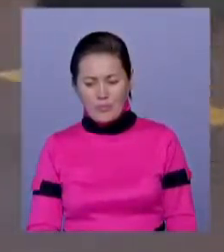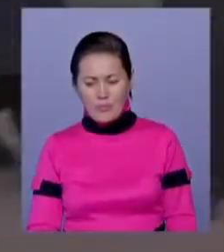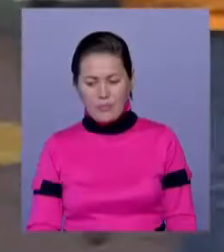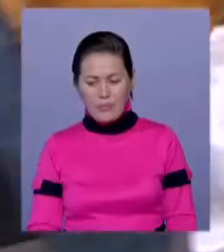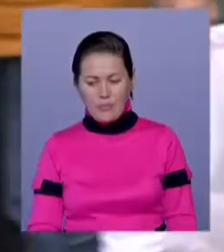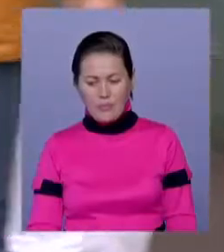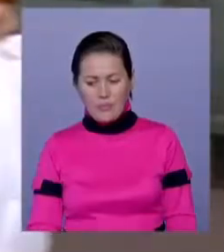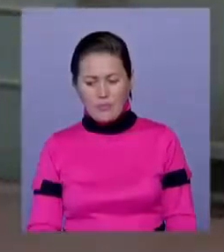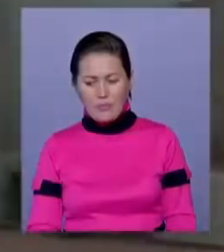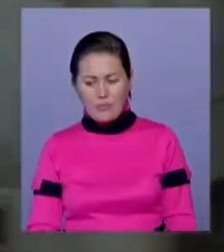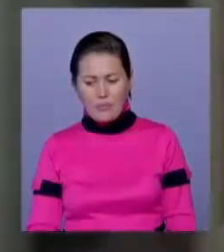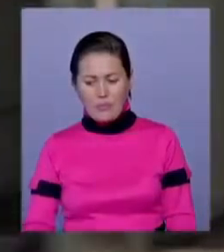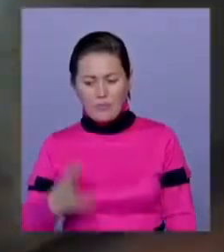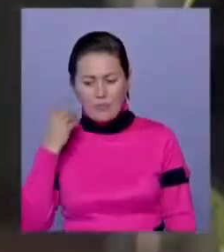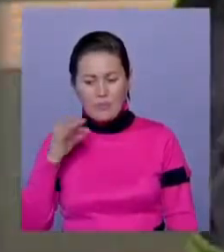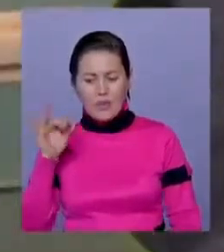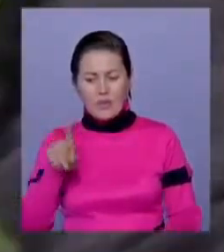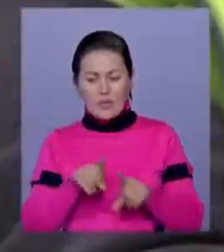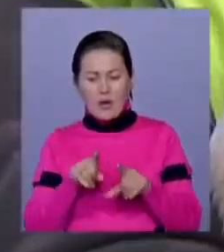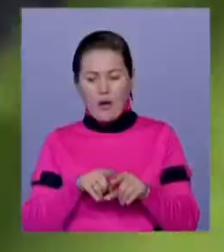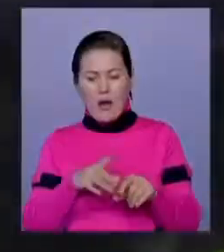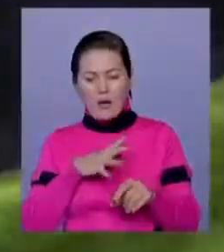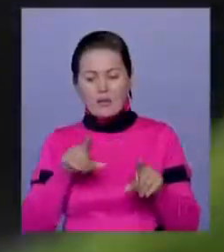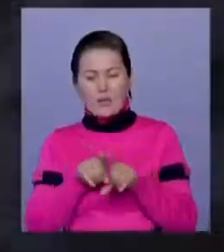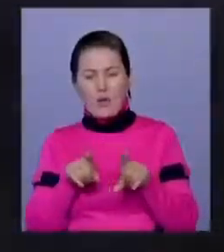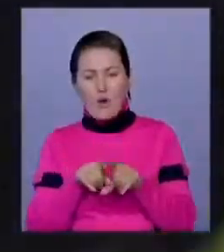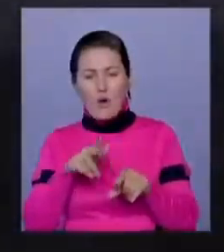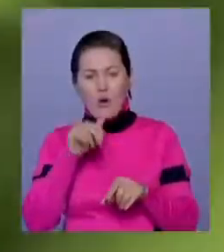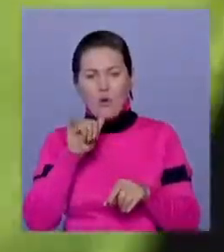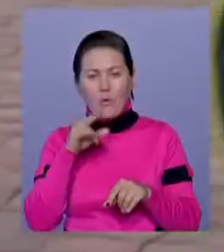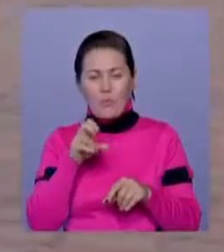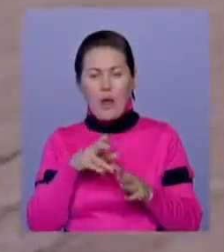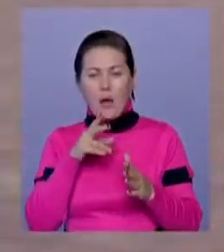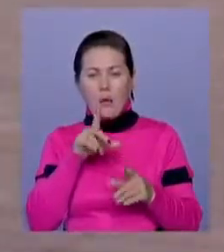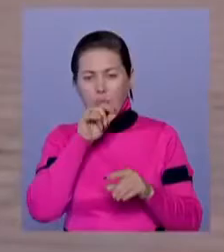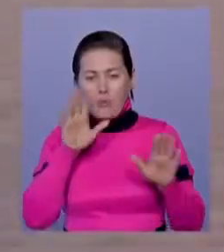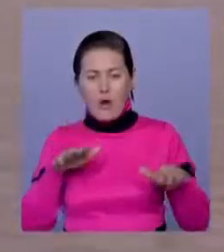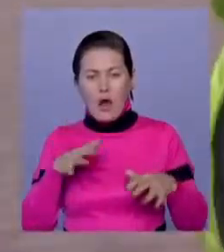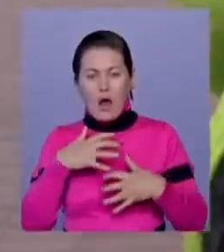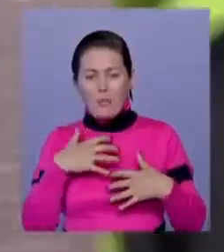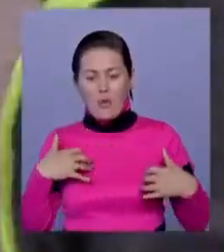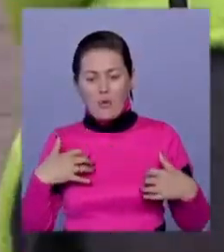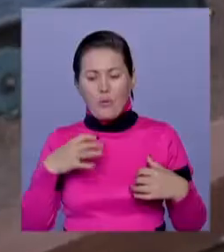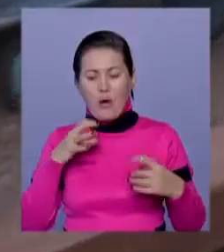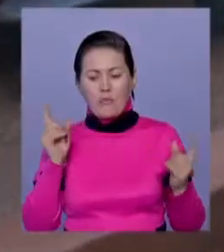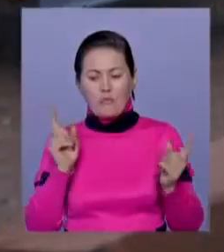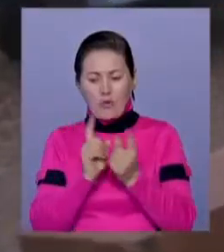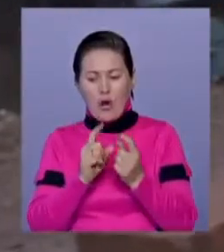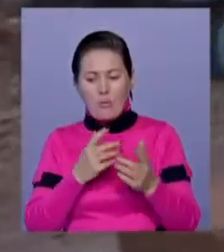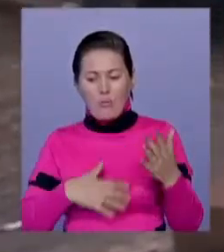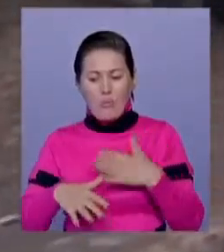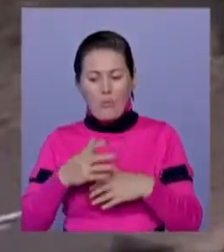Все, поехали. Алматыға кәдімгі жолаушылар сынды көпемен келген бұл бір қазанды қаланың зообақ қызметкерлері құшақ жая қарсы